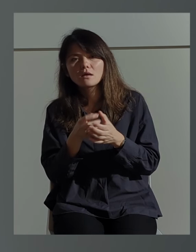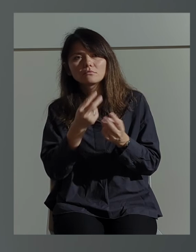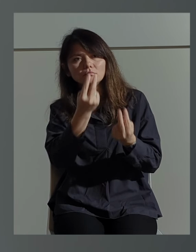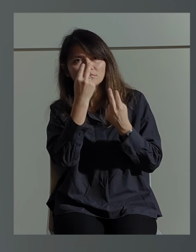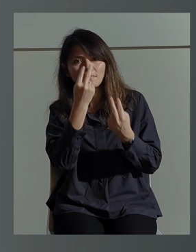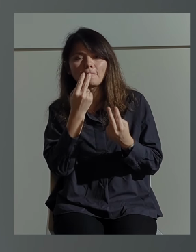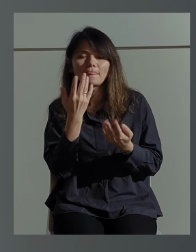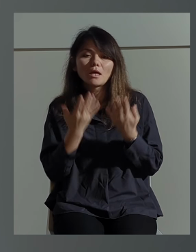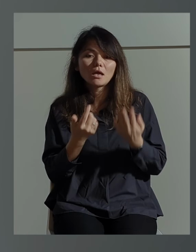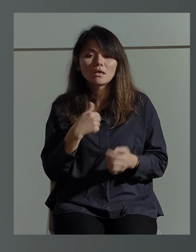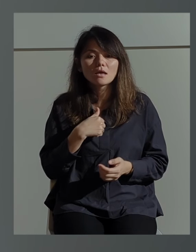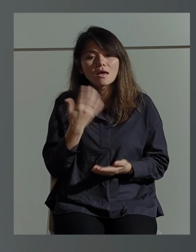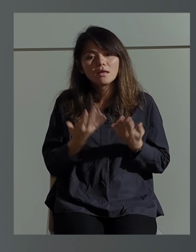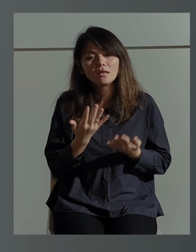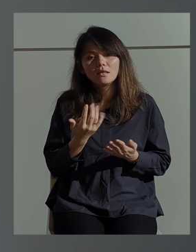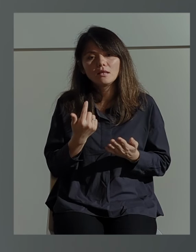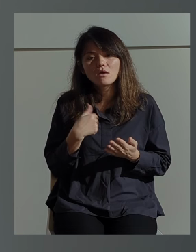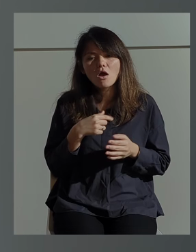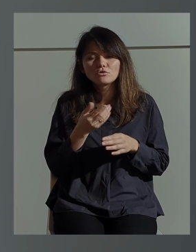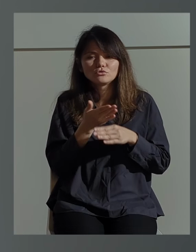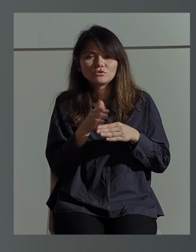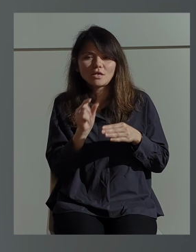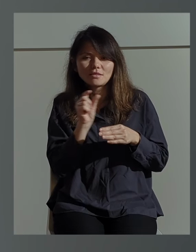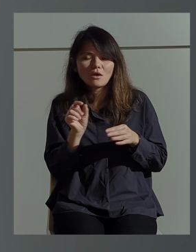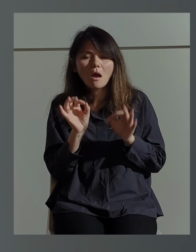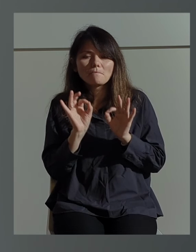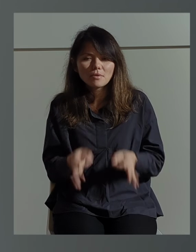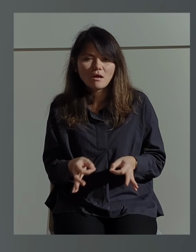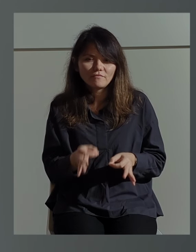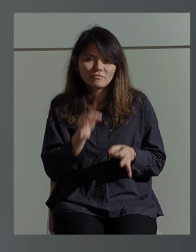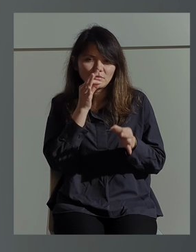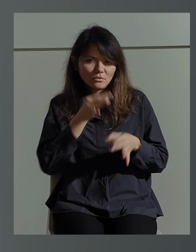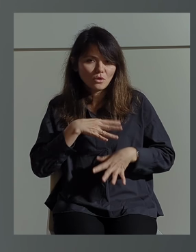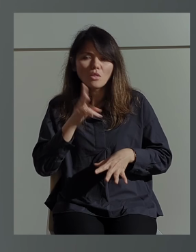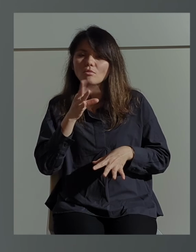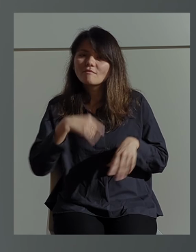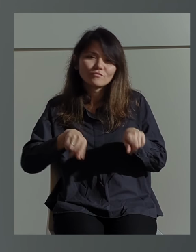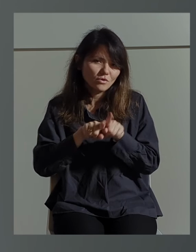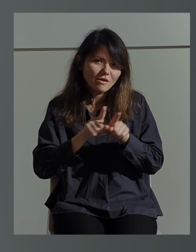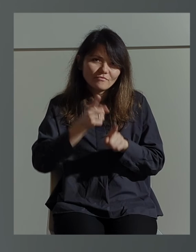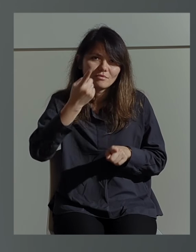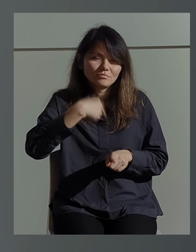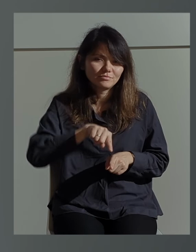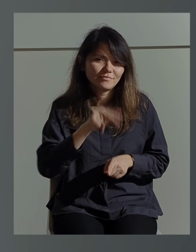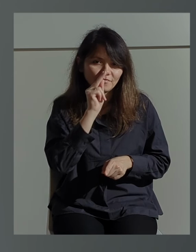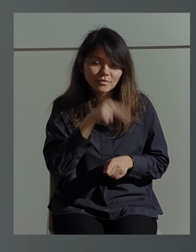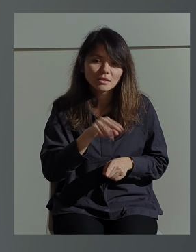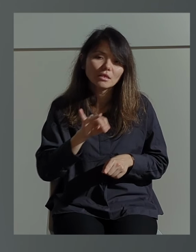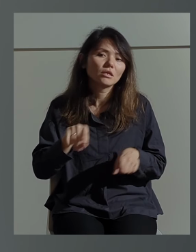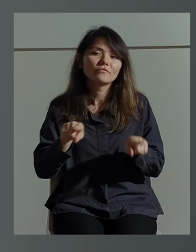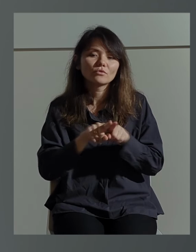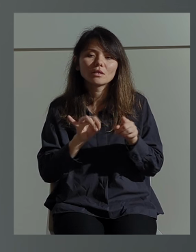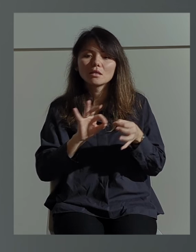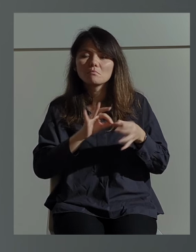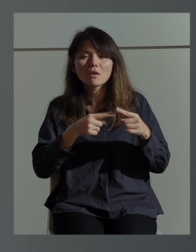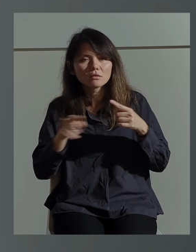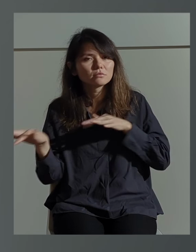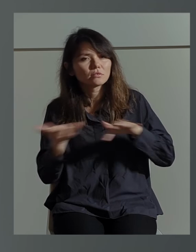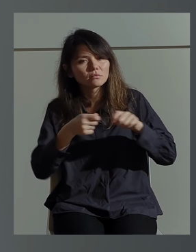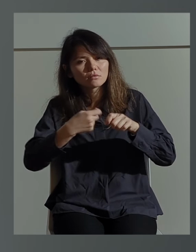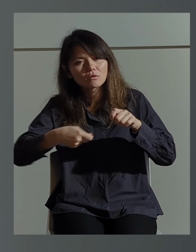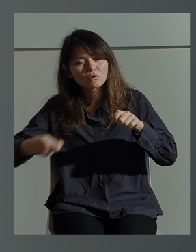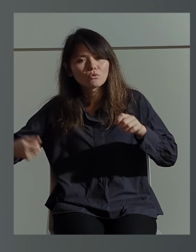ты можешь быть либо частично оправдан но потом с тебя всё равно спросят либо твой процесс затянется настолько что тебе хватит до конца жизни